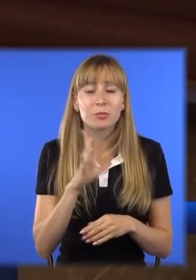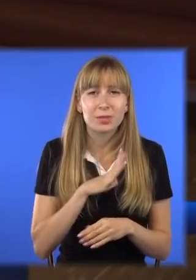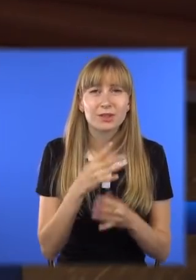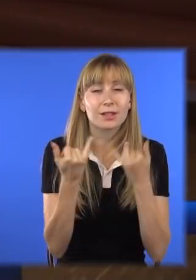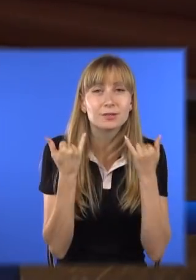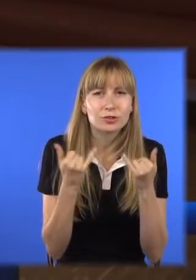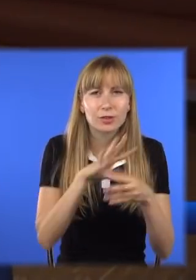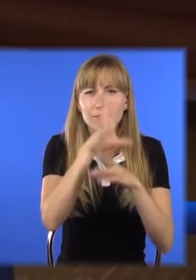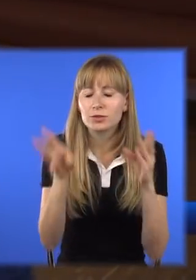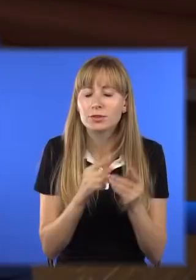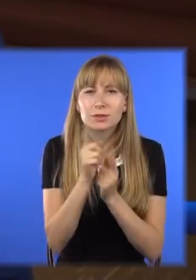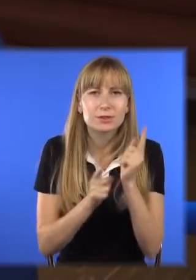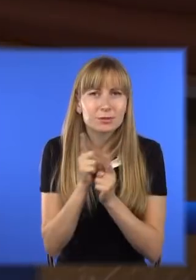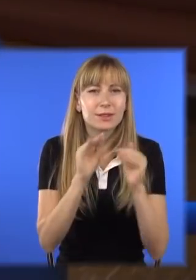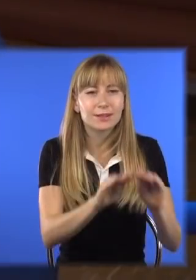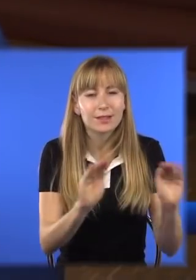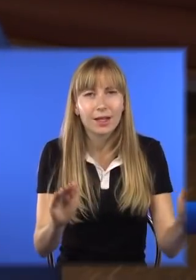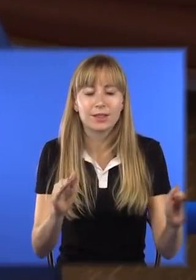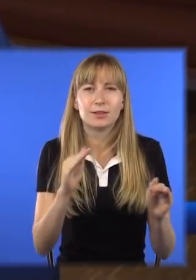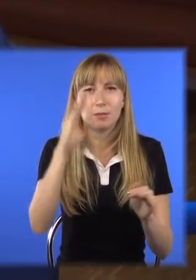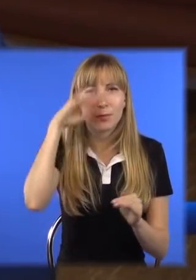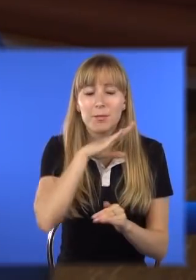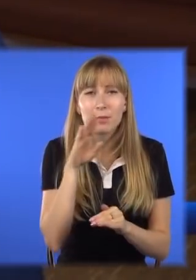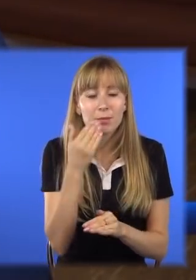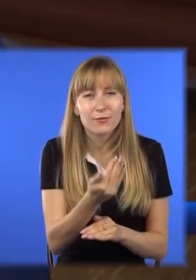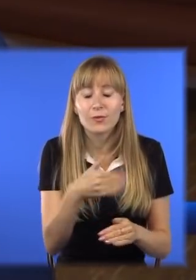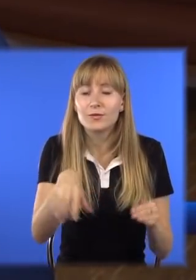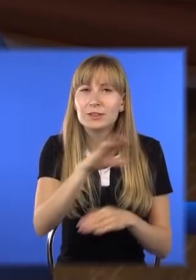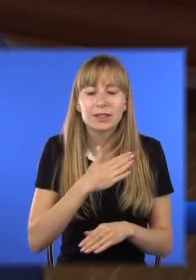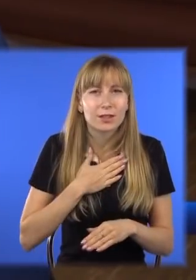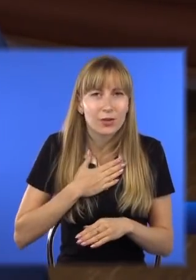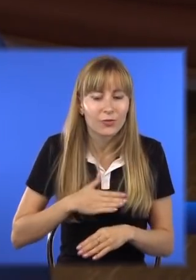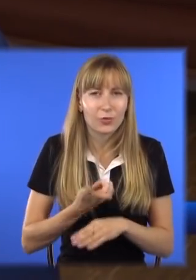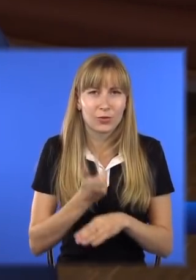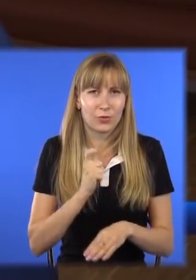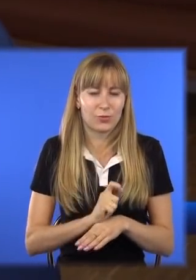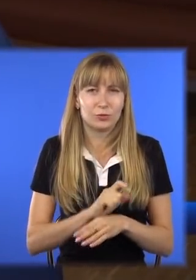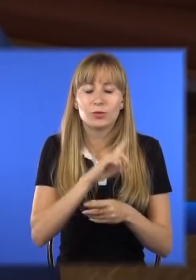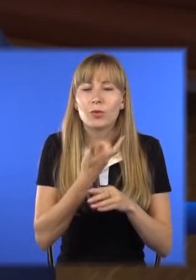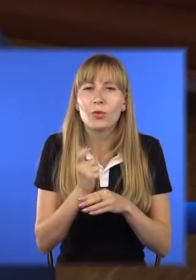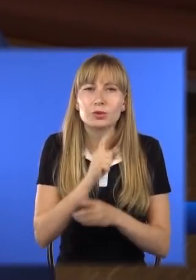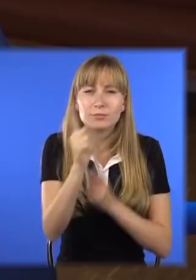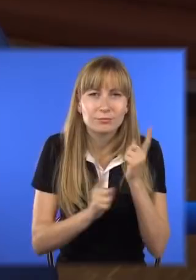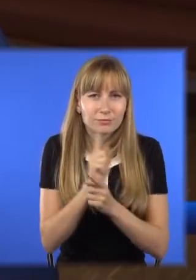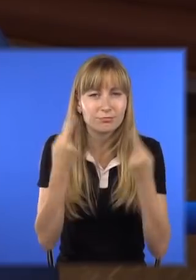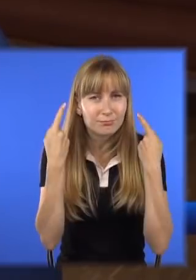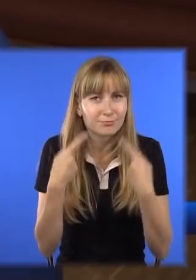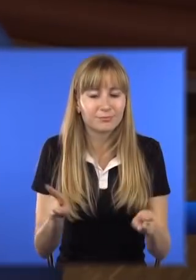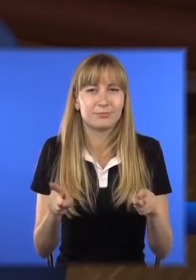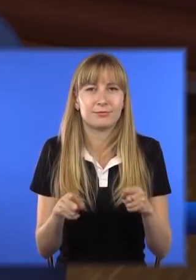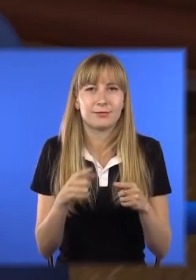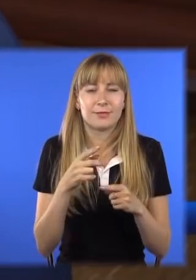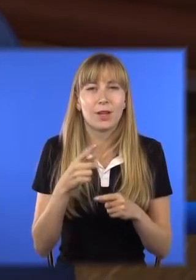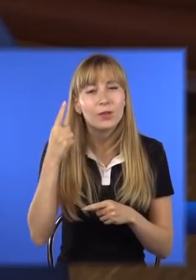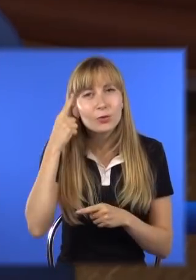і колективи творчі, то це безумовно різниця дуже велика. Я гадаю, що цей палац культури сьогодні стане яскравим осередком, і в них є стимул